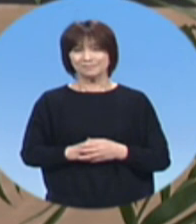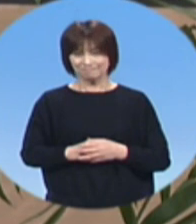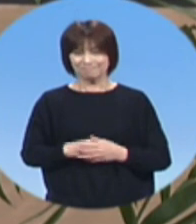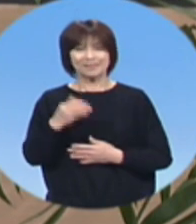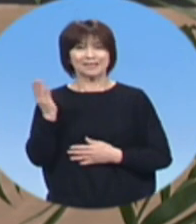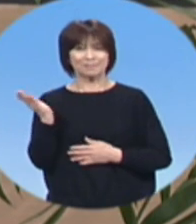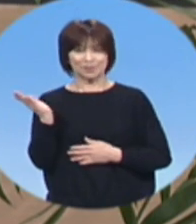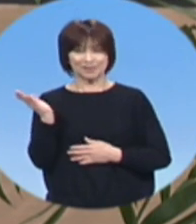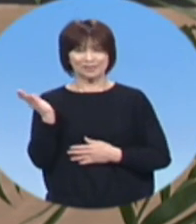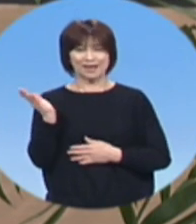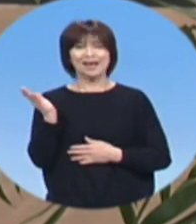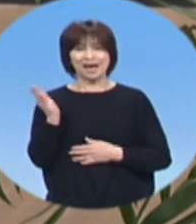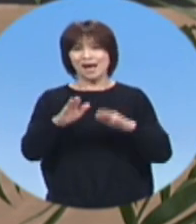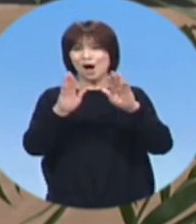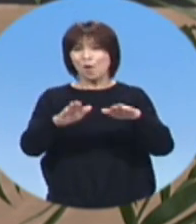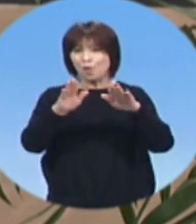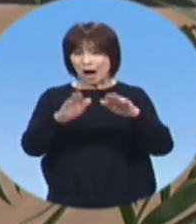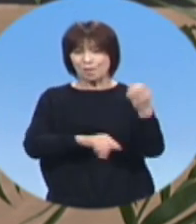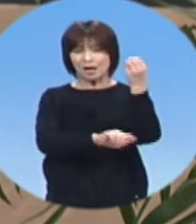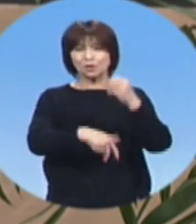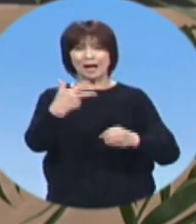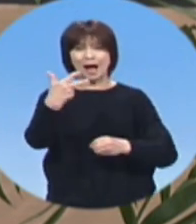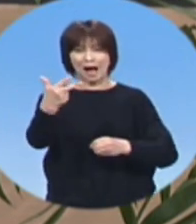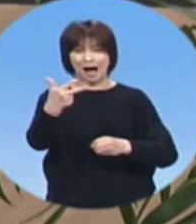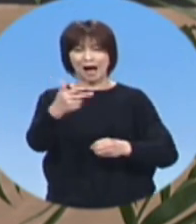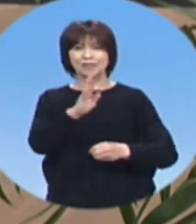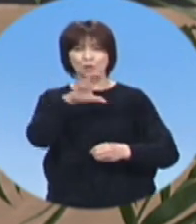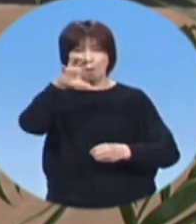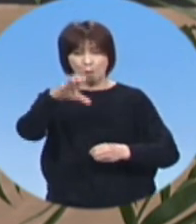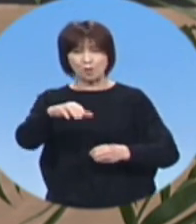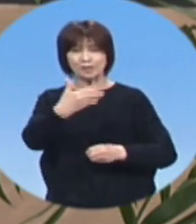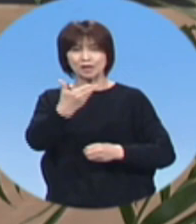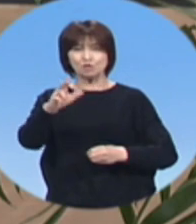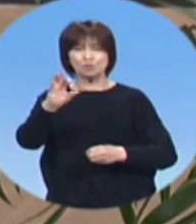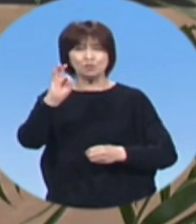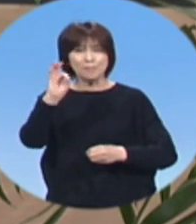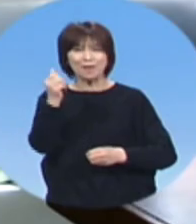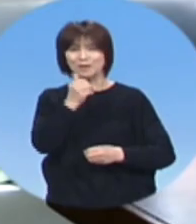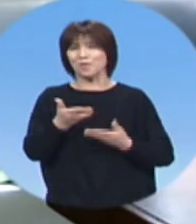千葉コンシェルジュです。今回は袖ヶ浦市のご当地グルメを紹介します。